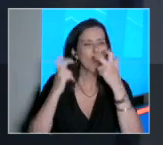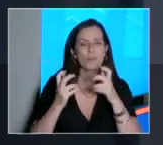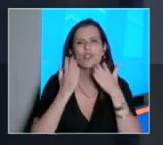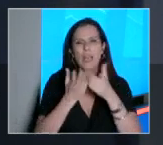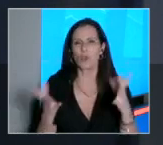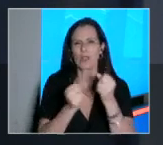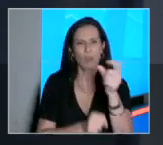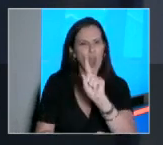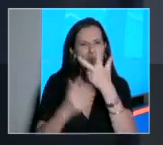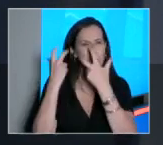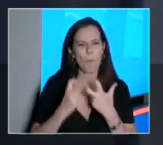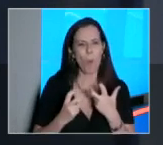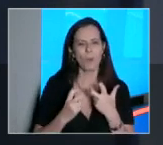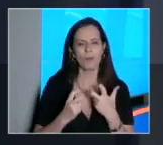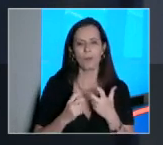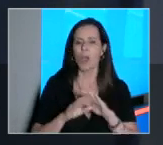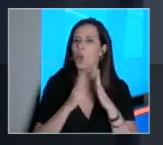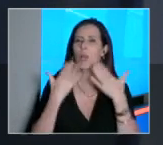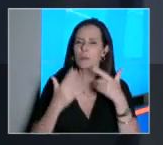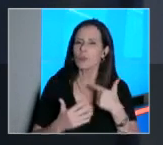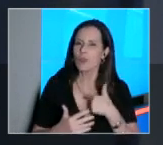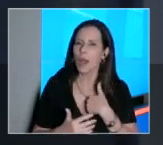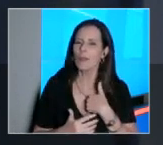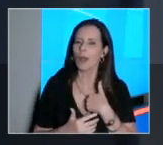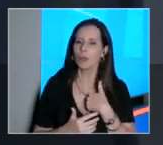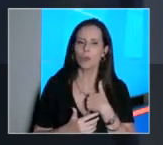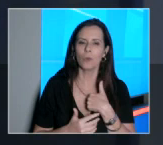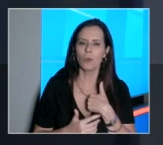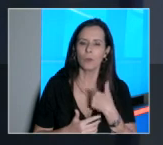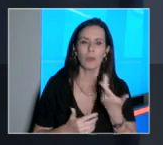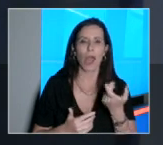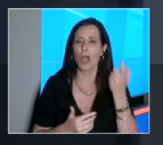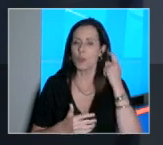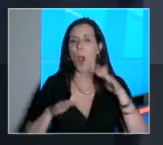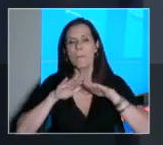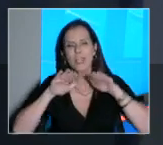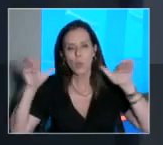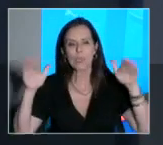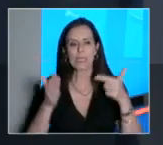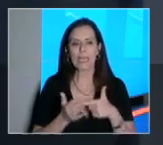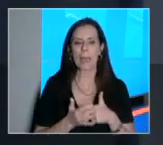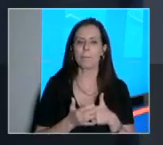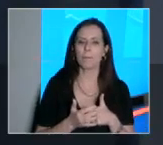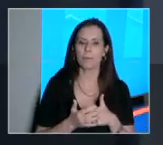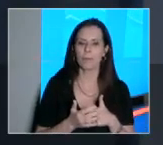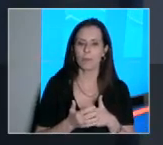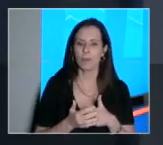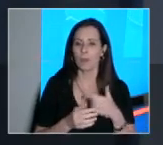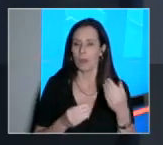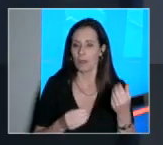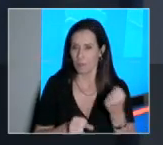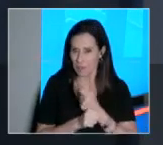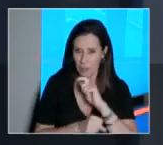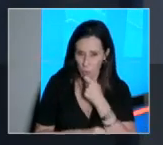יבוא להציל אותם. כל הסיפור הזה שאנחנו מכירים, מטוסים, מבצעים